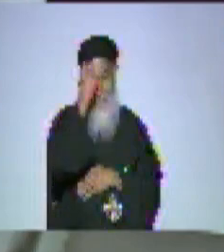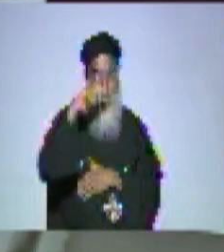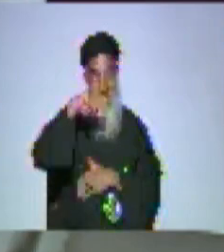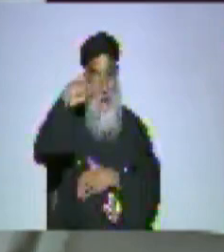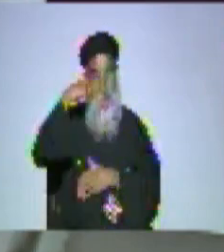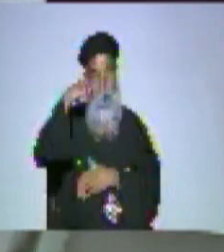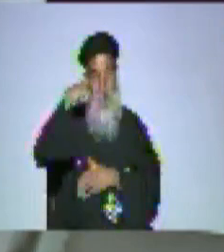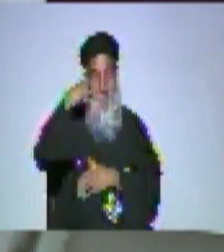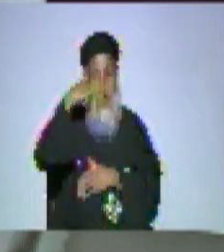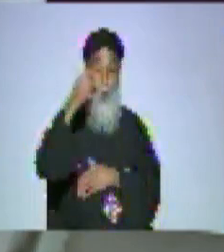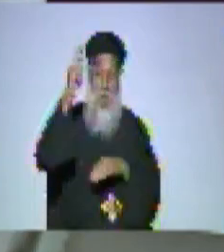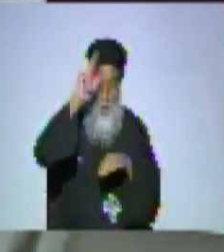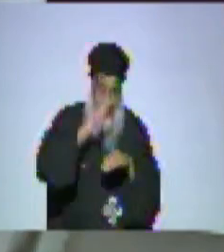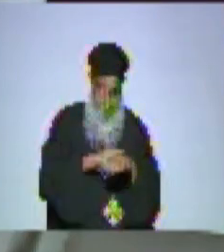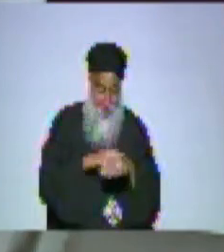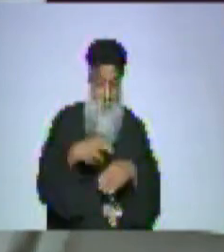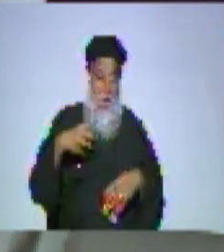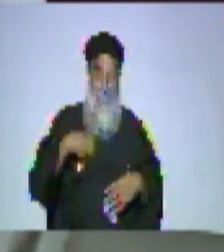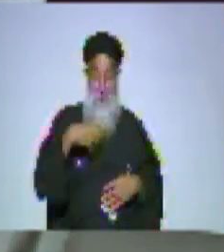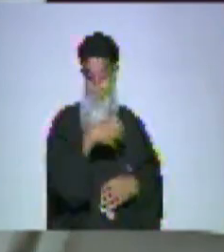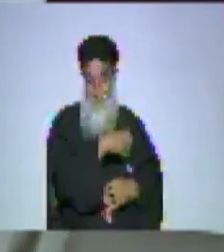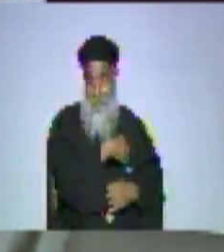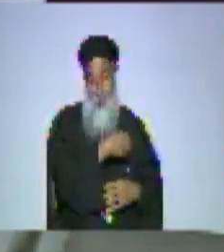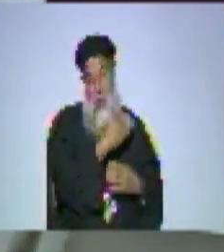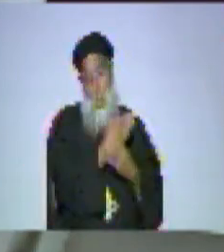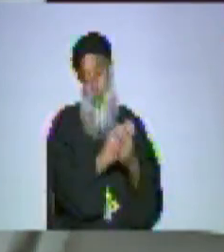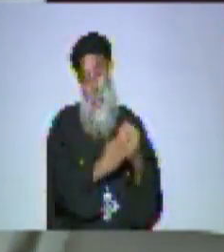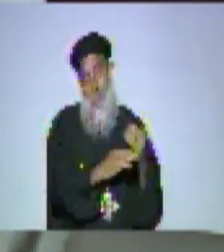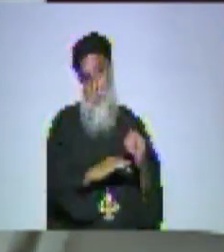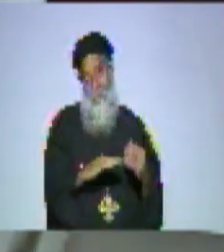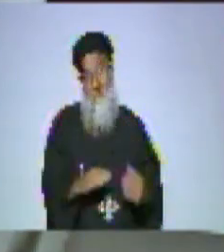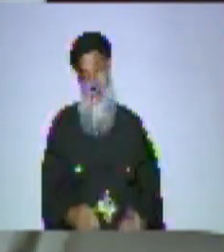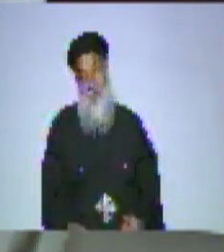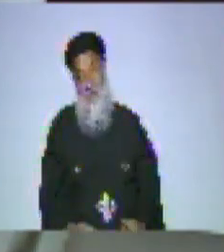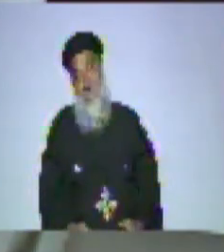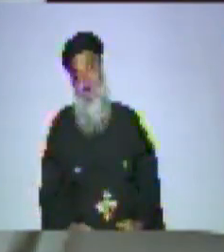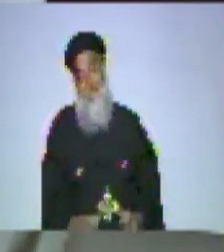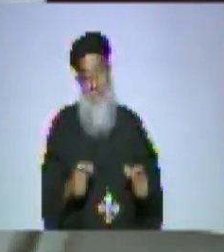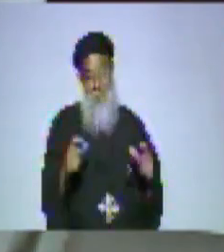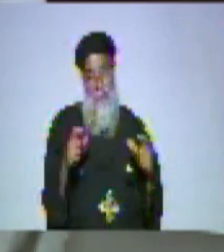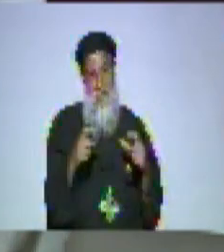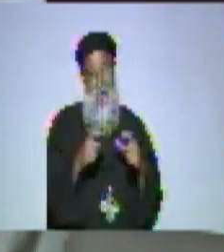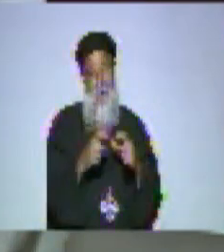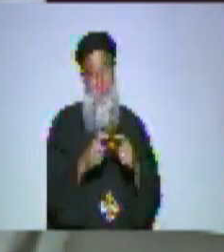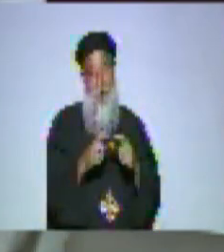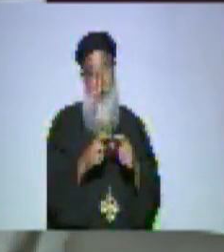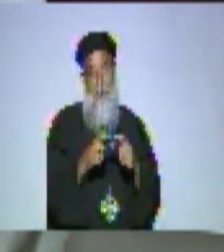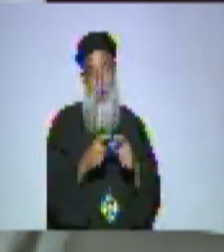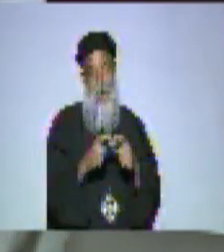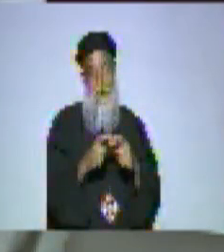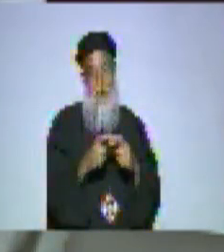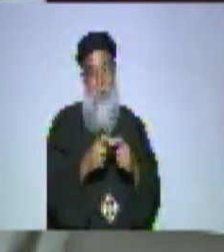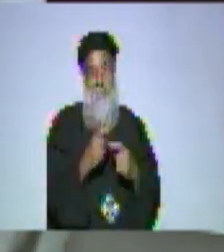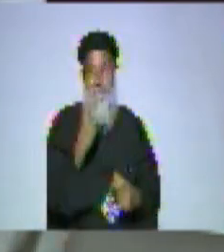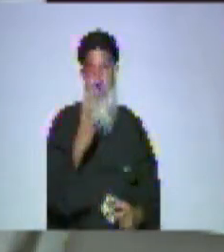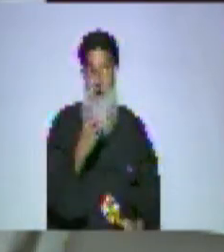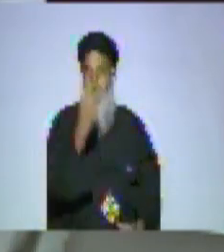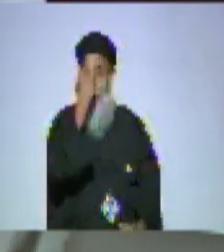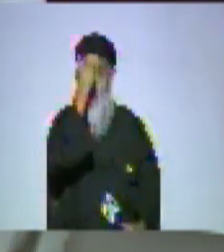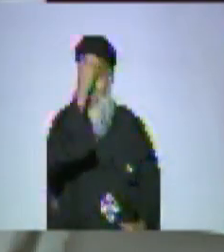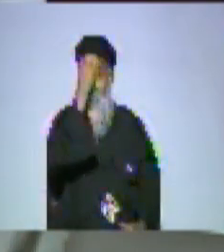والاطفال يعني الخبزه اتكفي 3000 لانهم 15000 مينيوم يعني